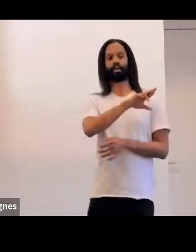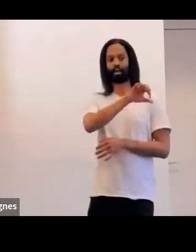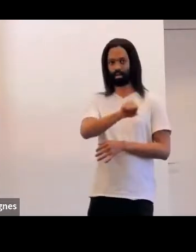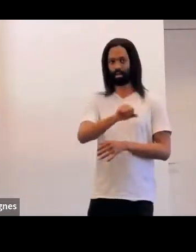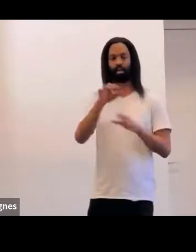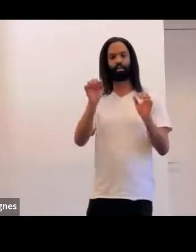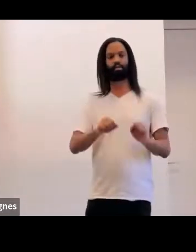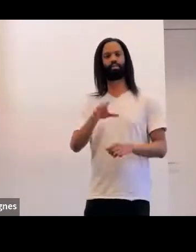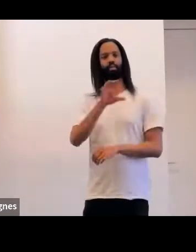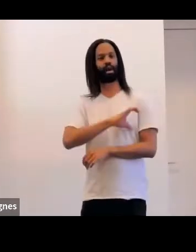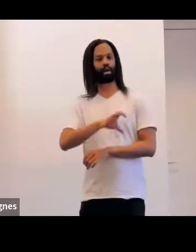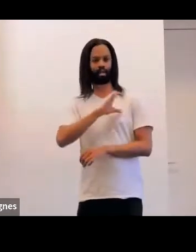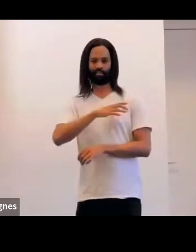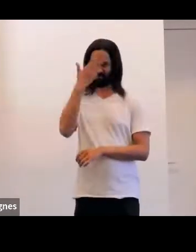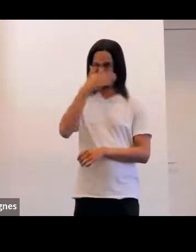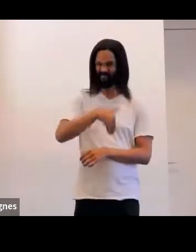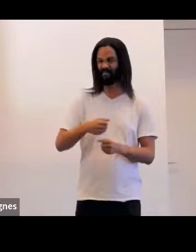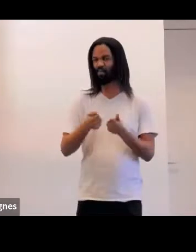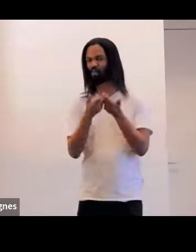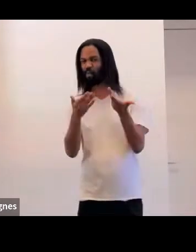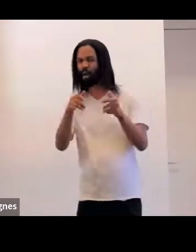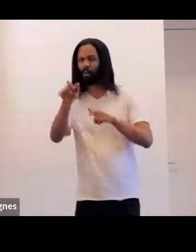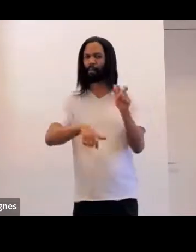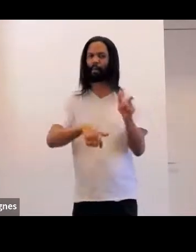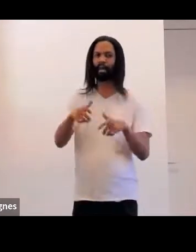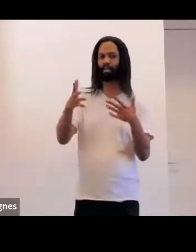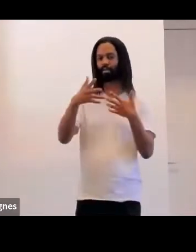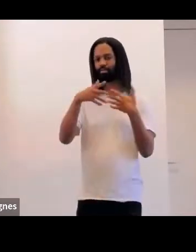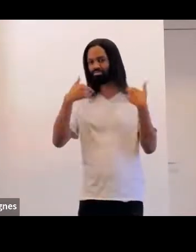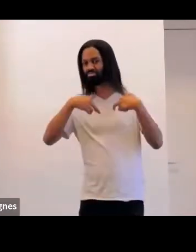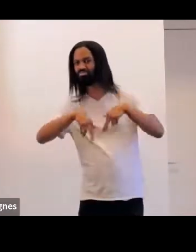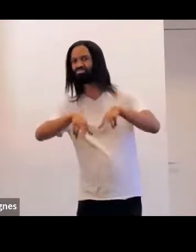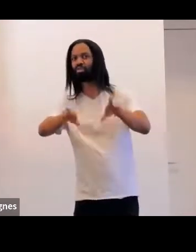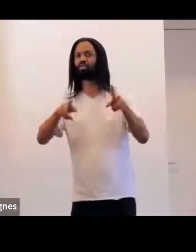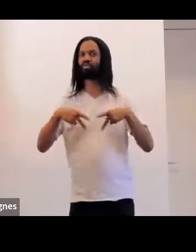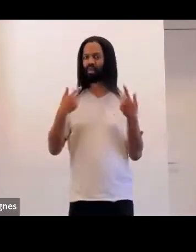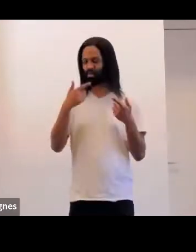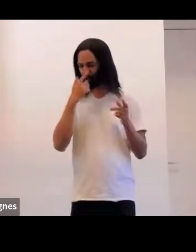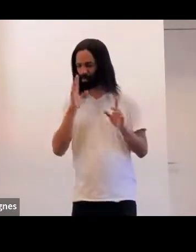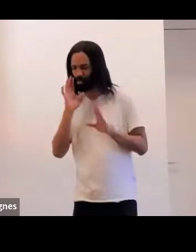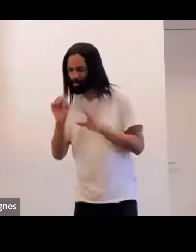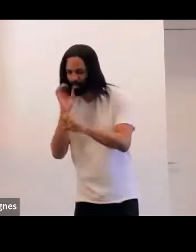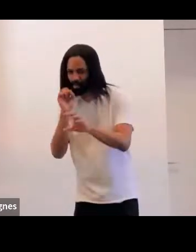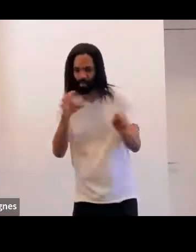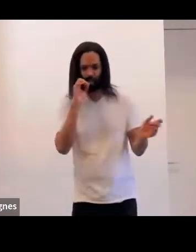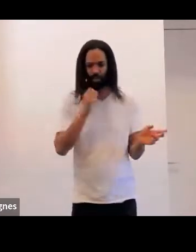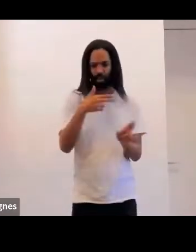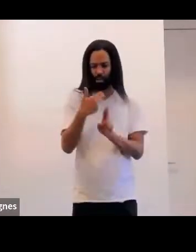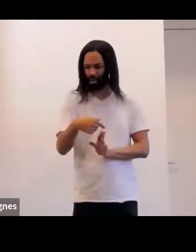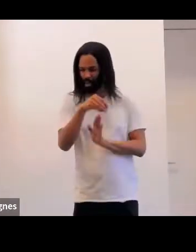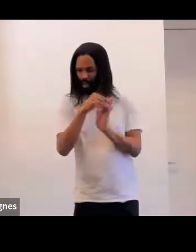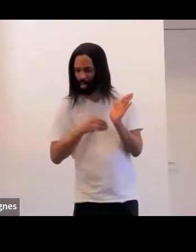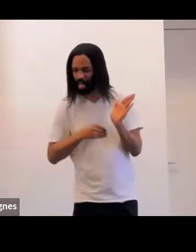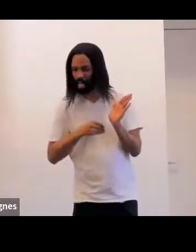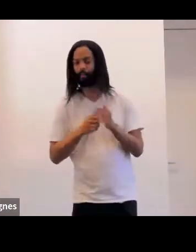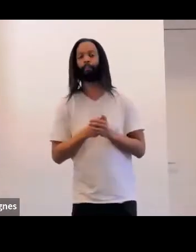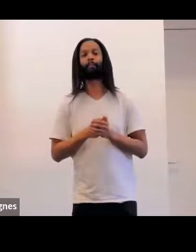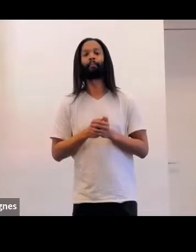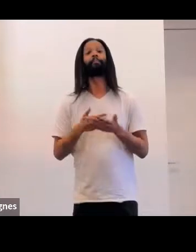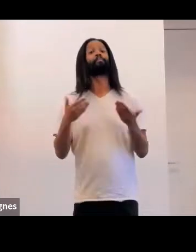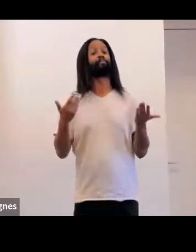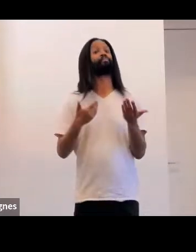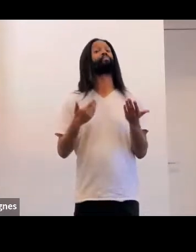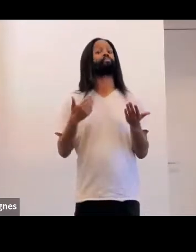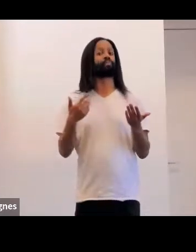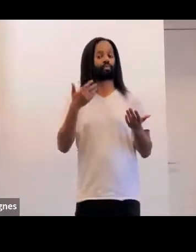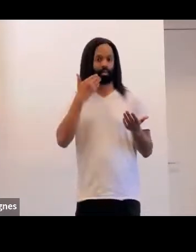plus large possible des personnes en errance. Je voudrais aussi souligner que cette opération s'est déroulée en dehors